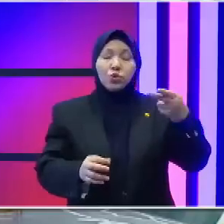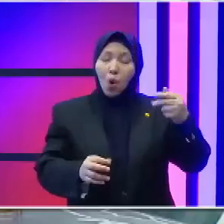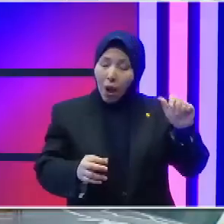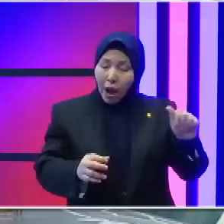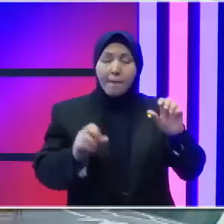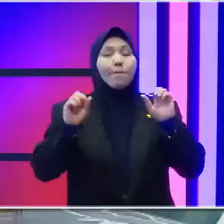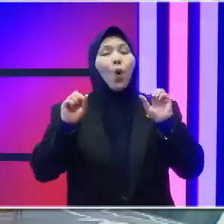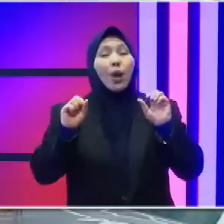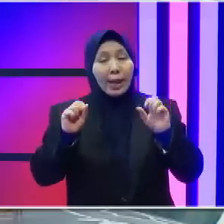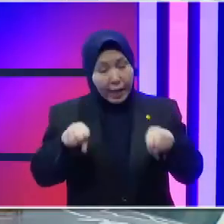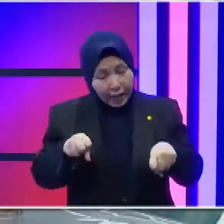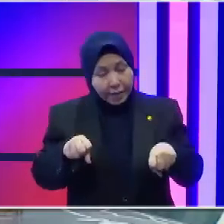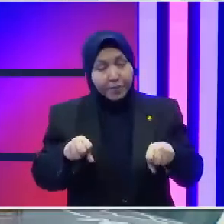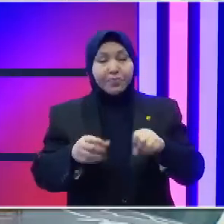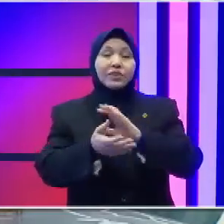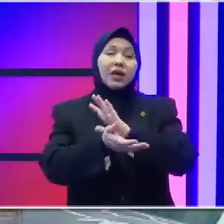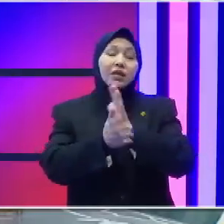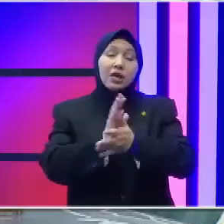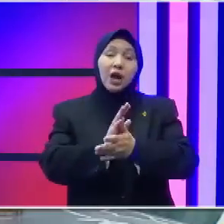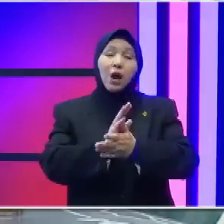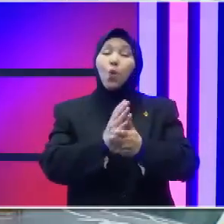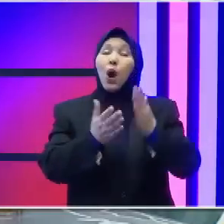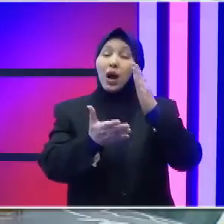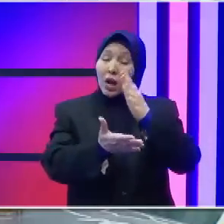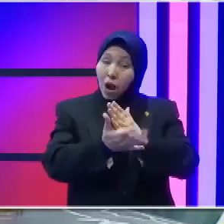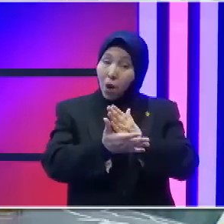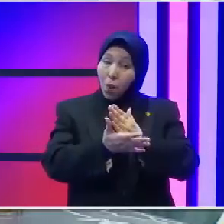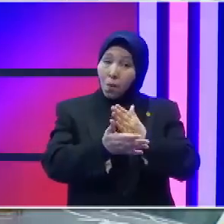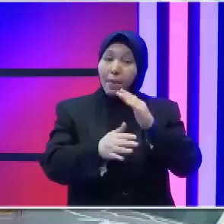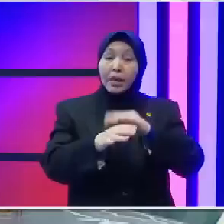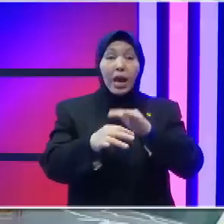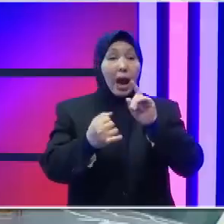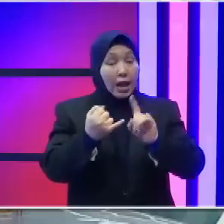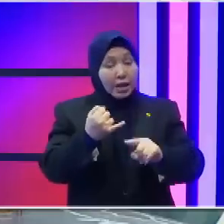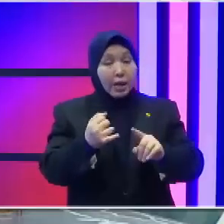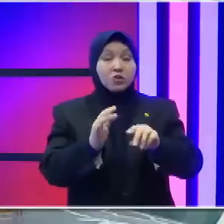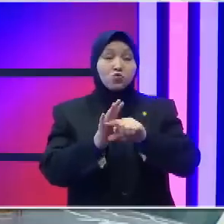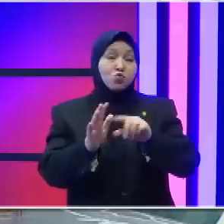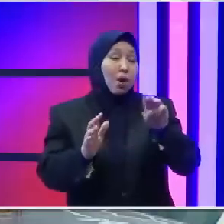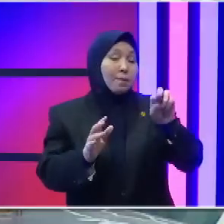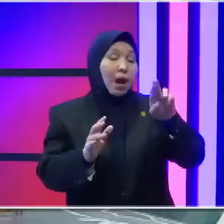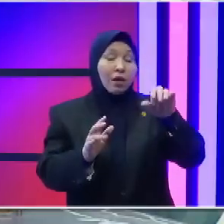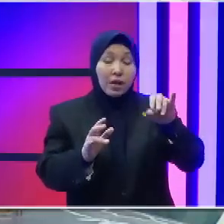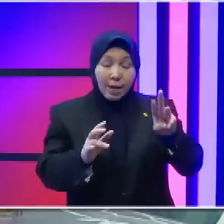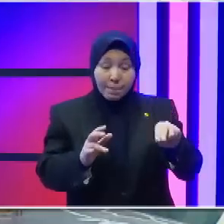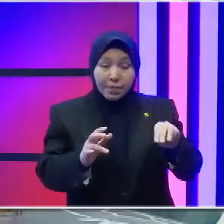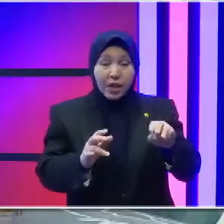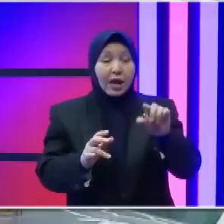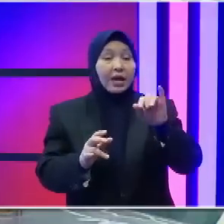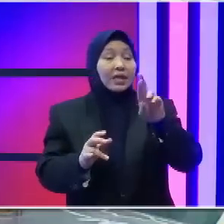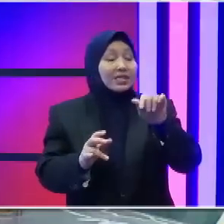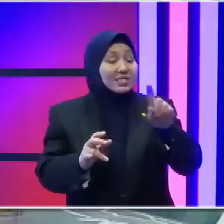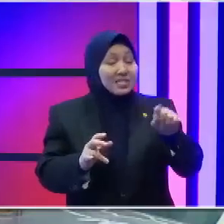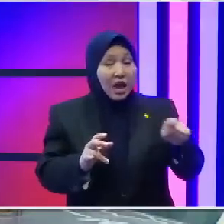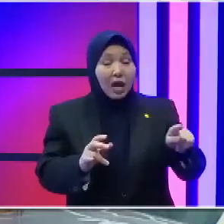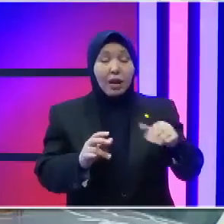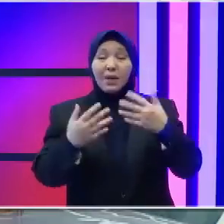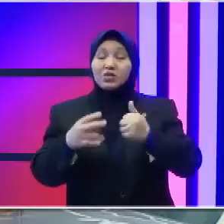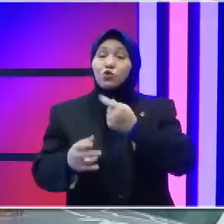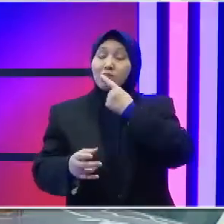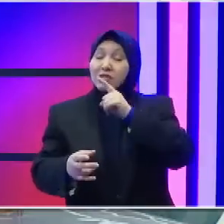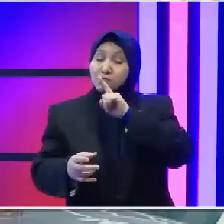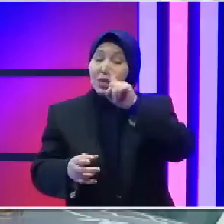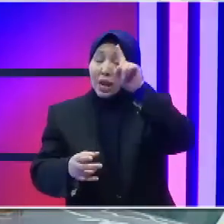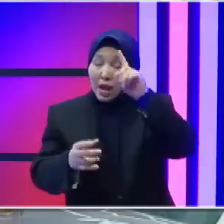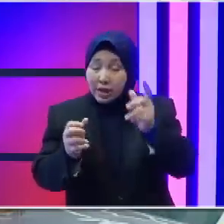juga. Ataupun yang ketiga, wakaf pada surah akhir surah Maryam tu rikza, kemudian basmalah dengan